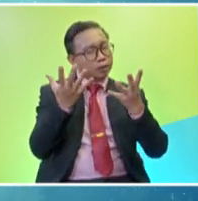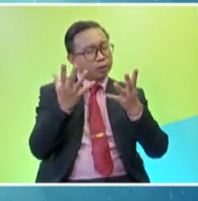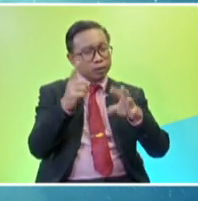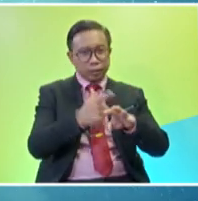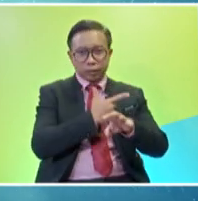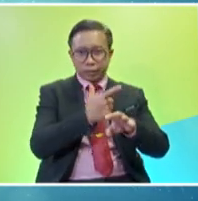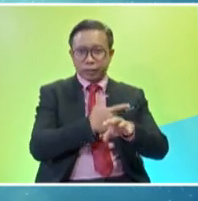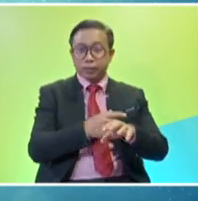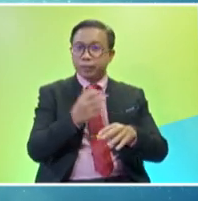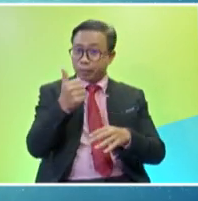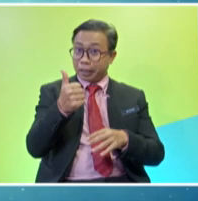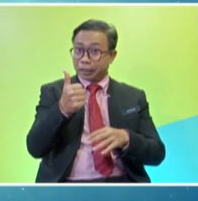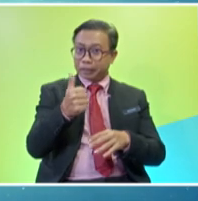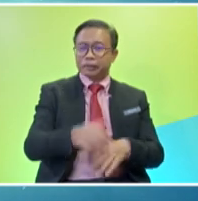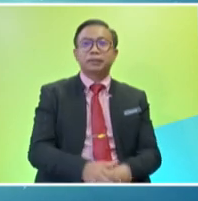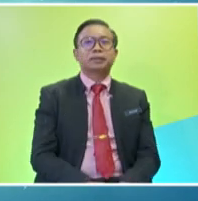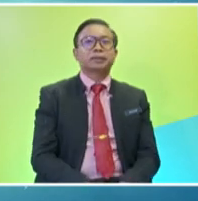penarikan pokoknya